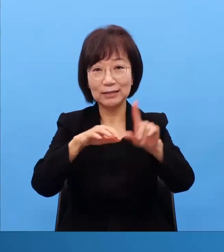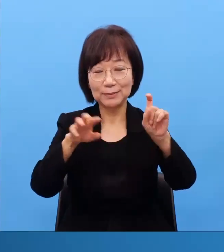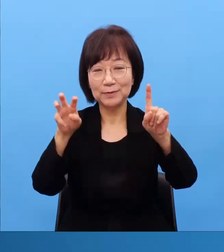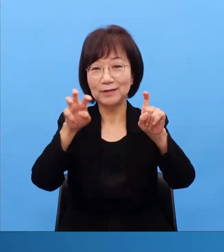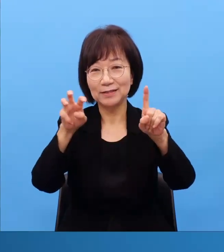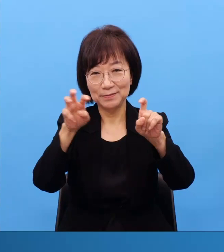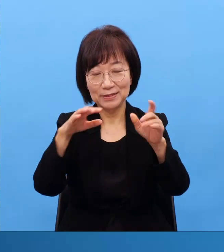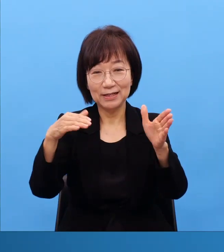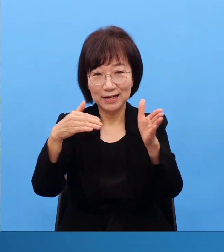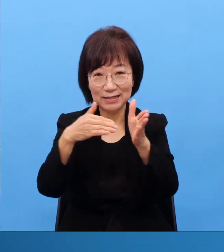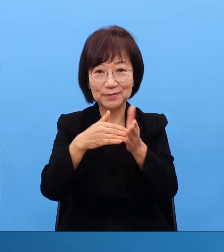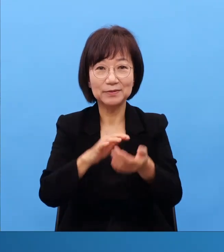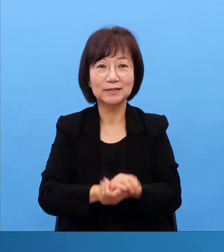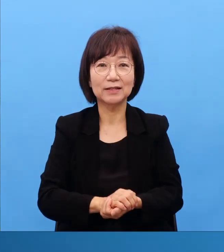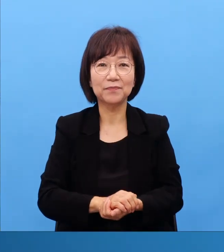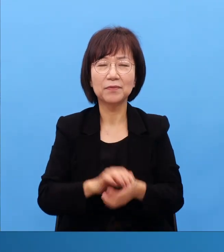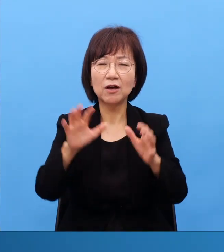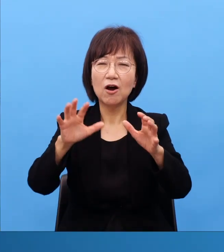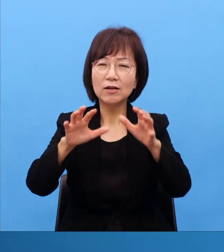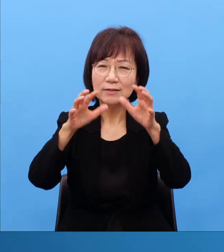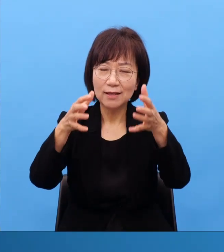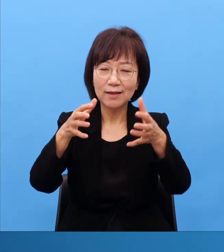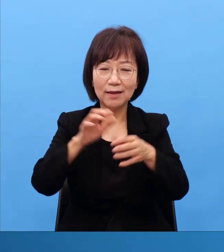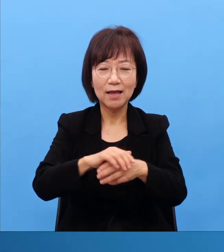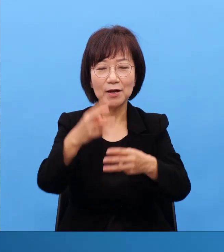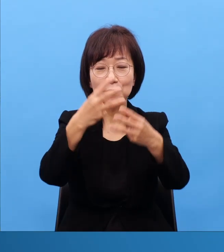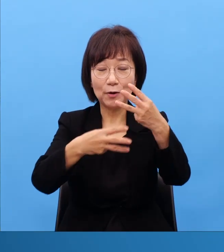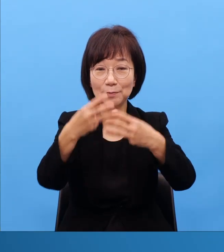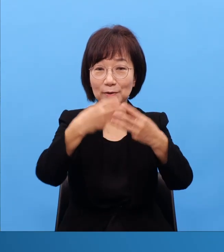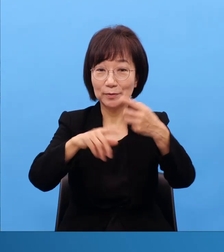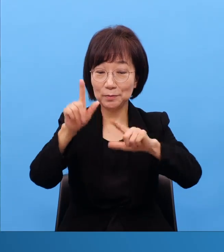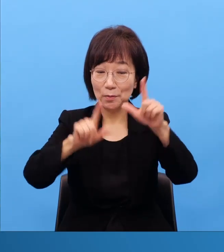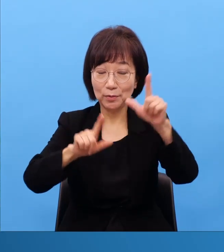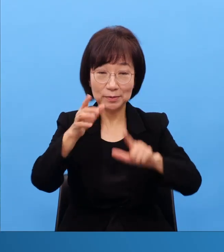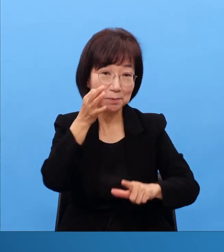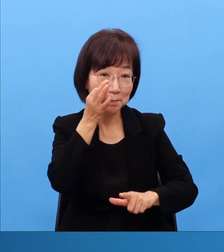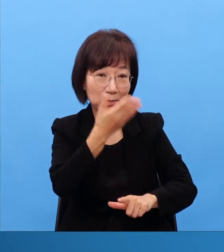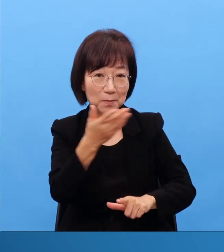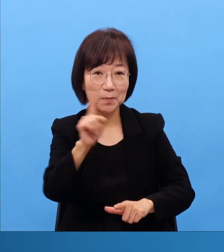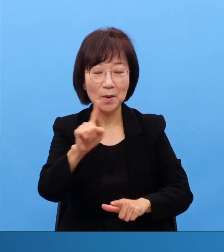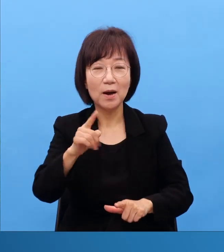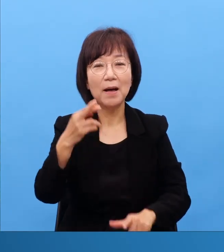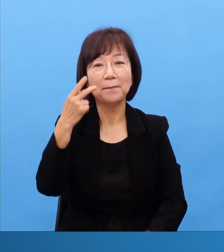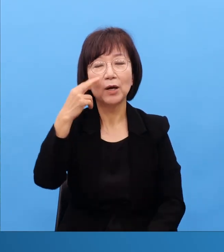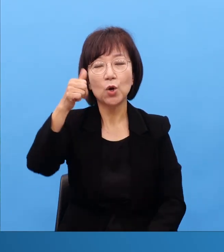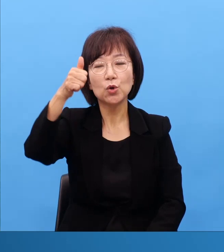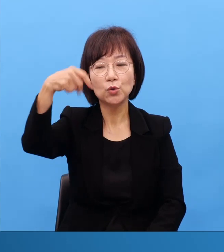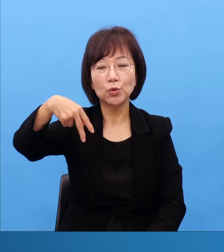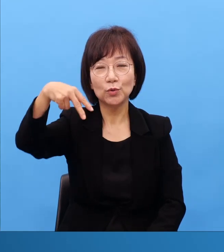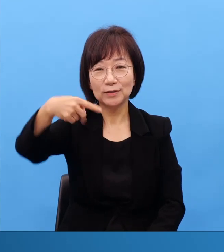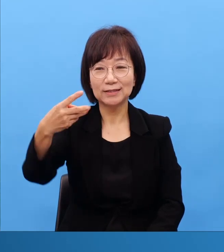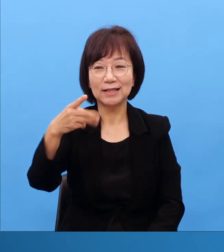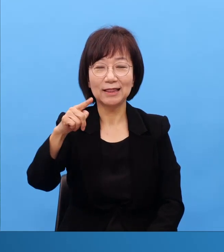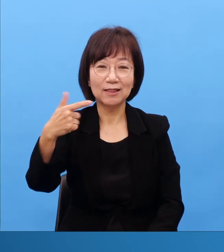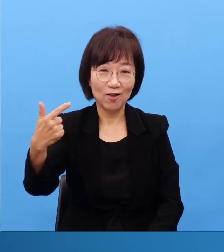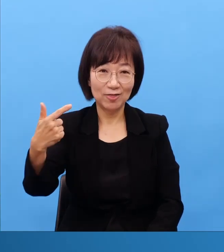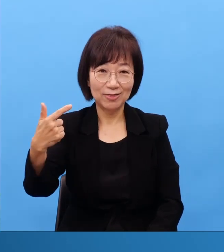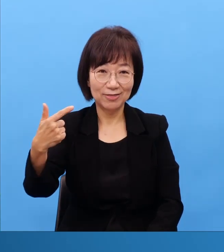전 세계 곳곳에서 일어나는 렘넌트들의 여정을 담은 렘넌트 전이 이번 주는 미국 휴스턴 렘넌트 편입니다.